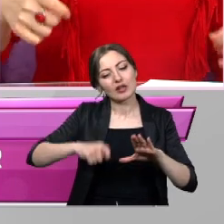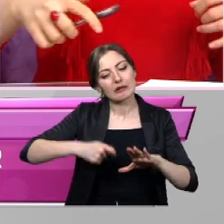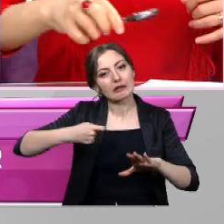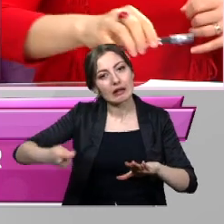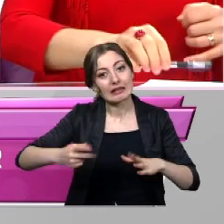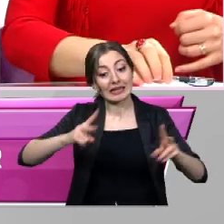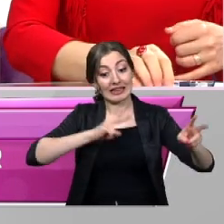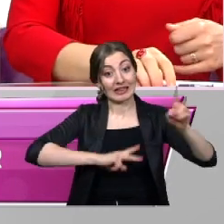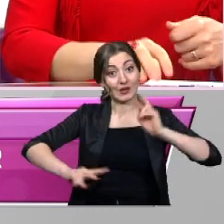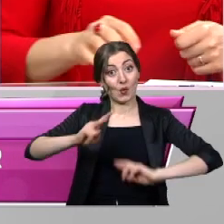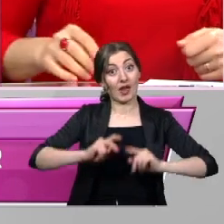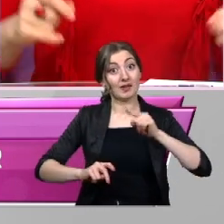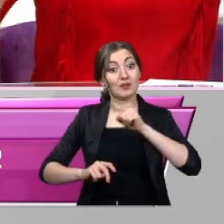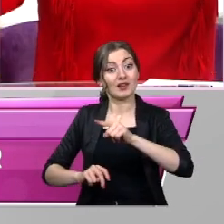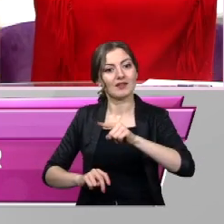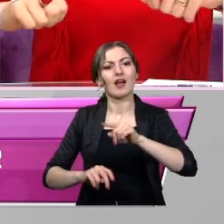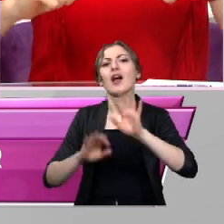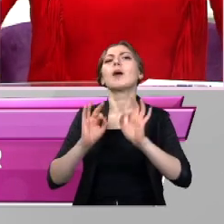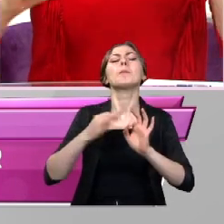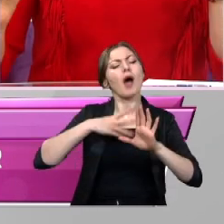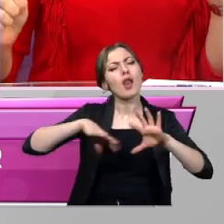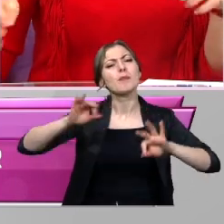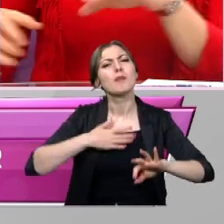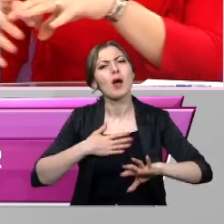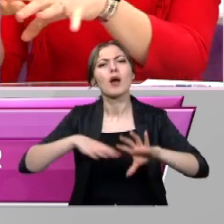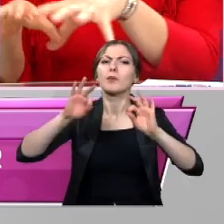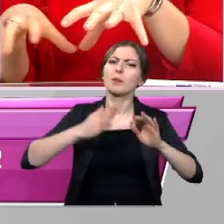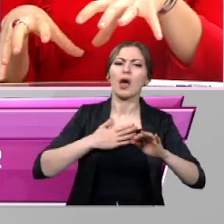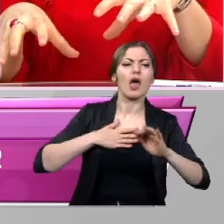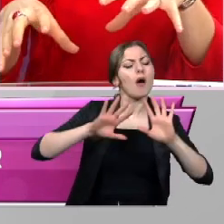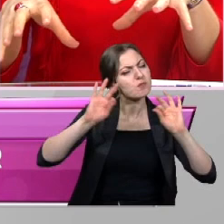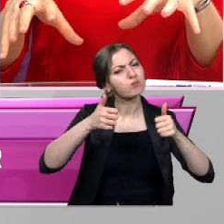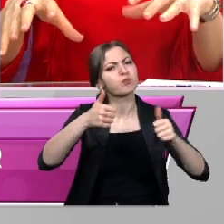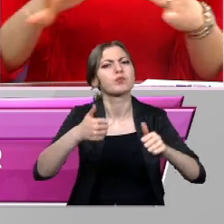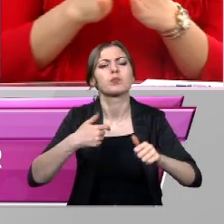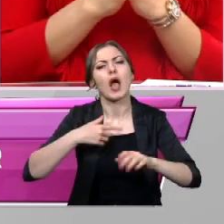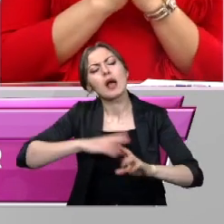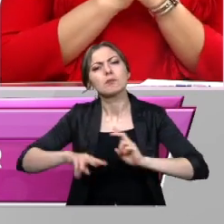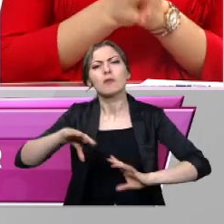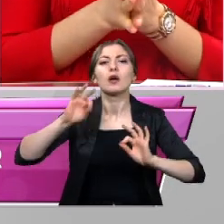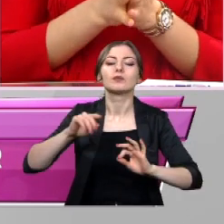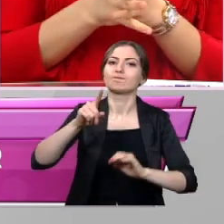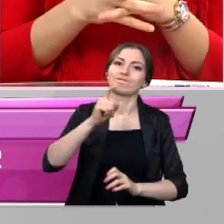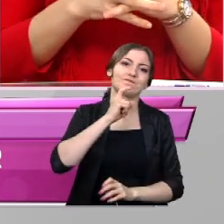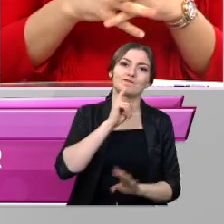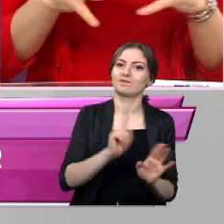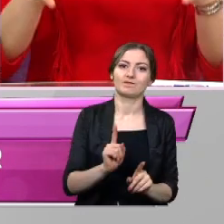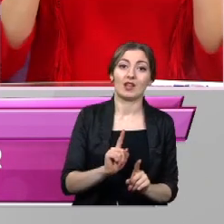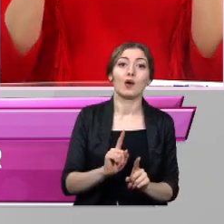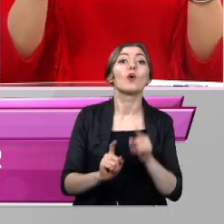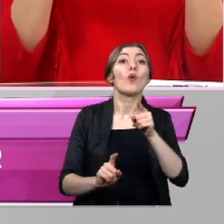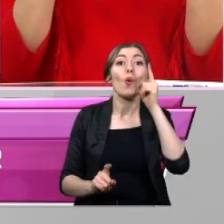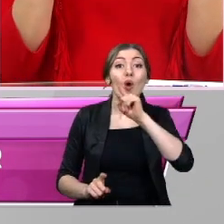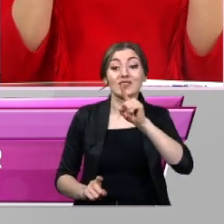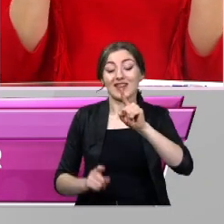giydirirken onu Dur hemen ben halledip hızlıca yapayım ayakkabısı ben hemen hızlıca giydiririm Bunlar çok yanlış tutumlar